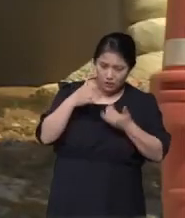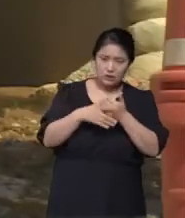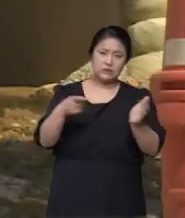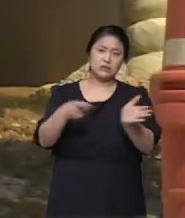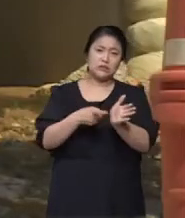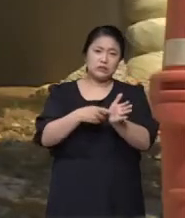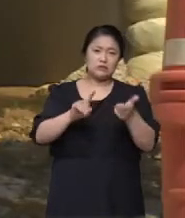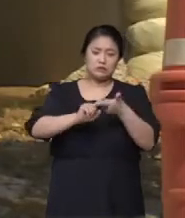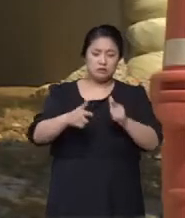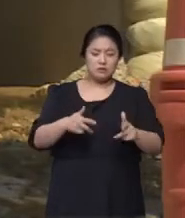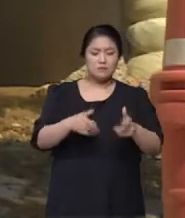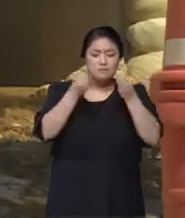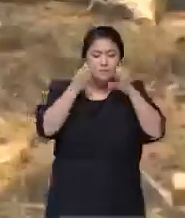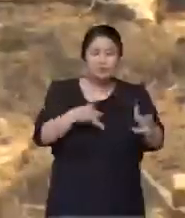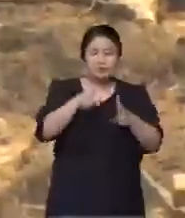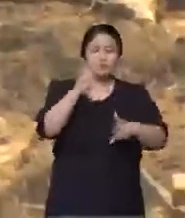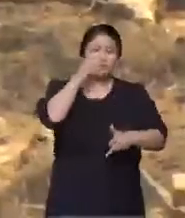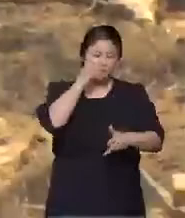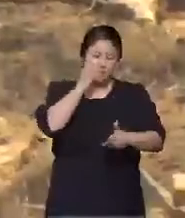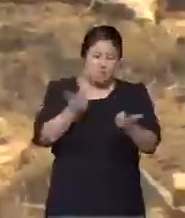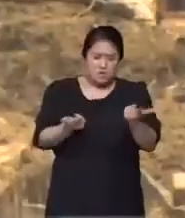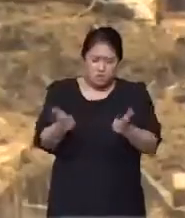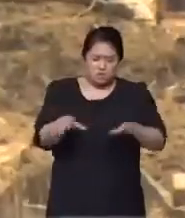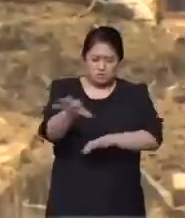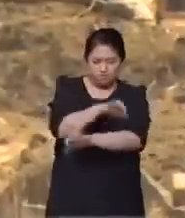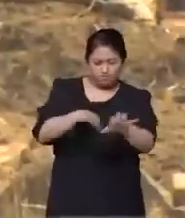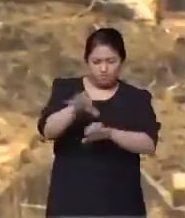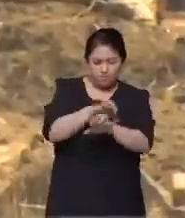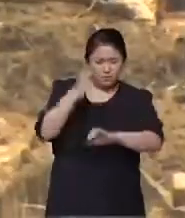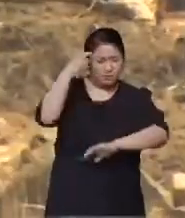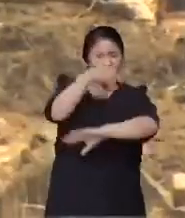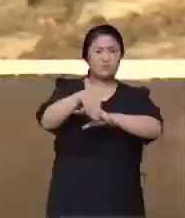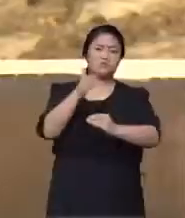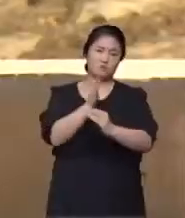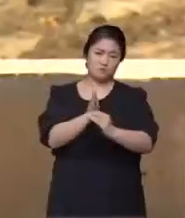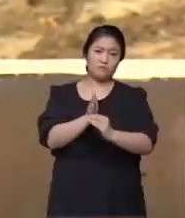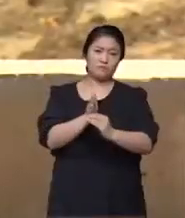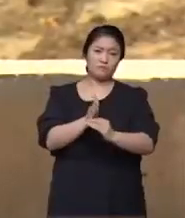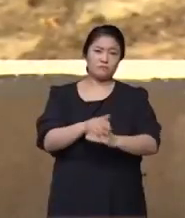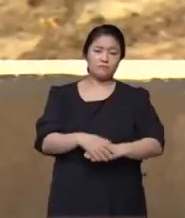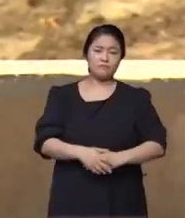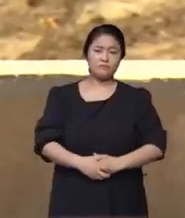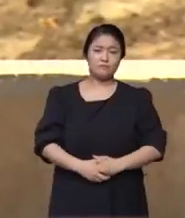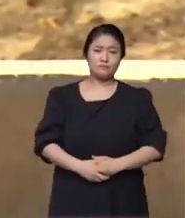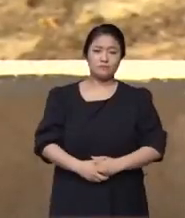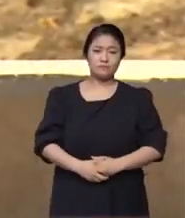당분간 신규 사업은 접고 허리띠를 졸라맬 수밖에 없어 보입니다. KBC 정경원입니다.